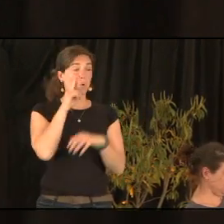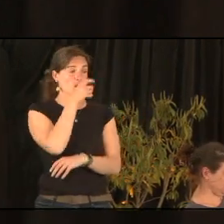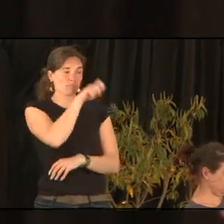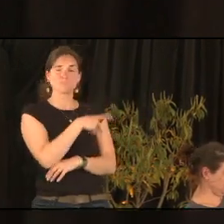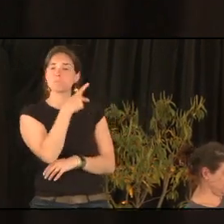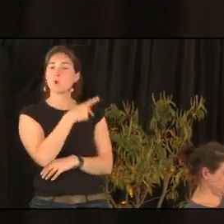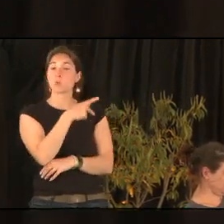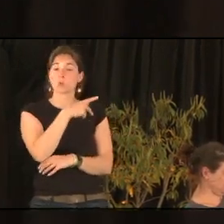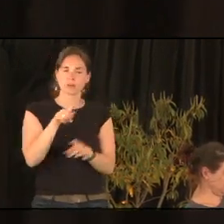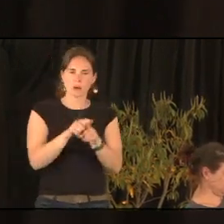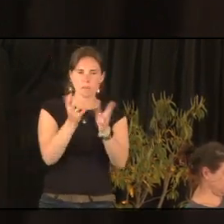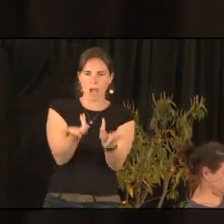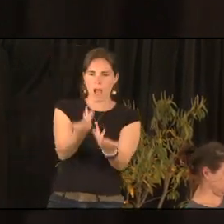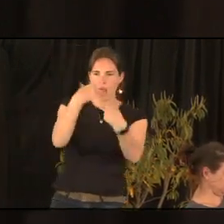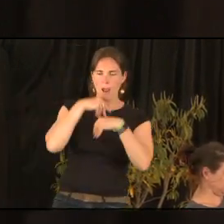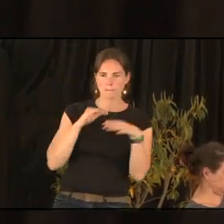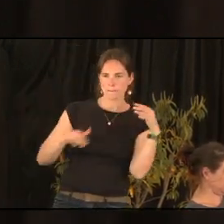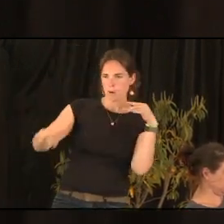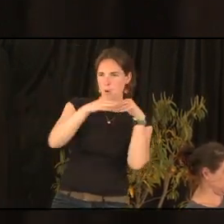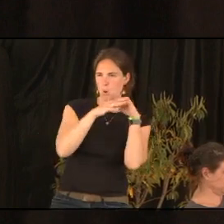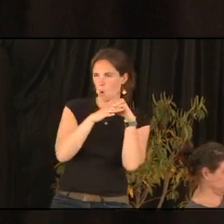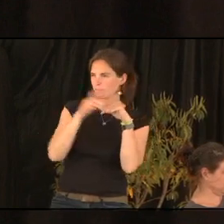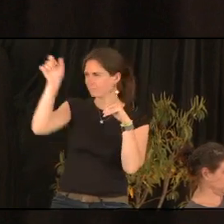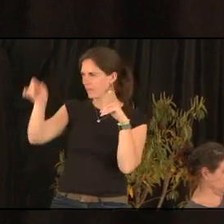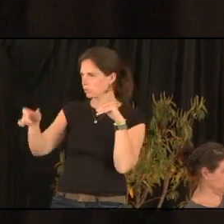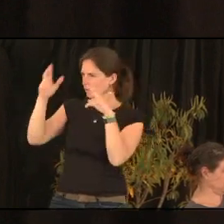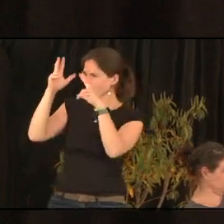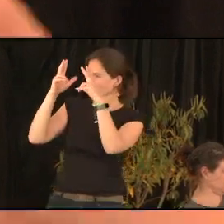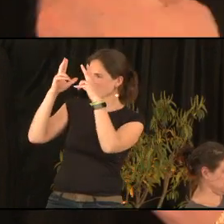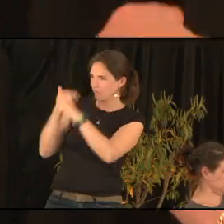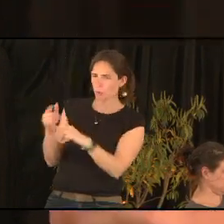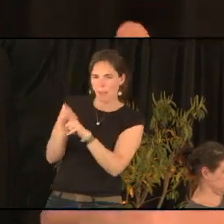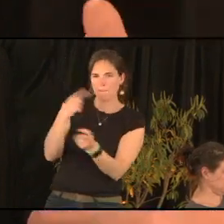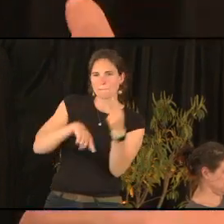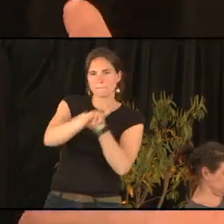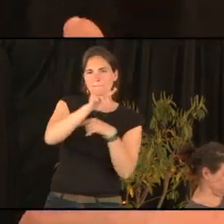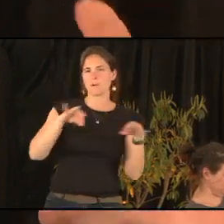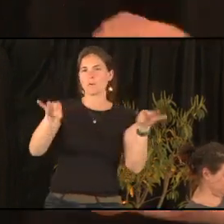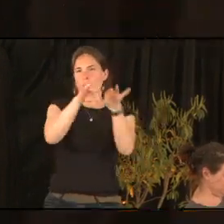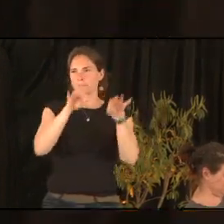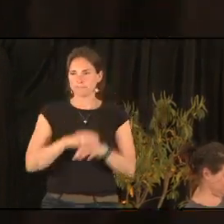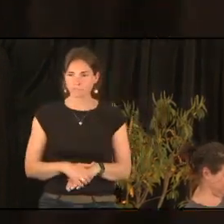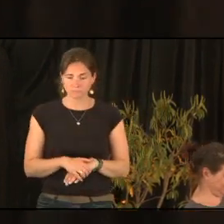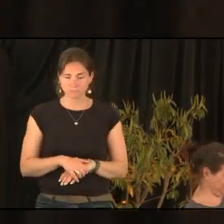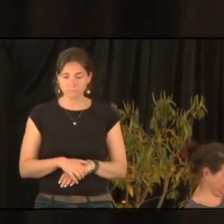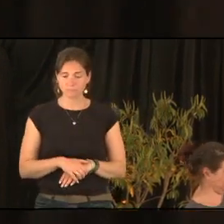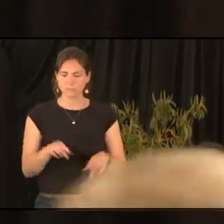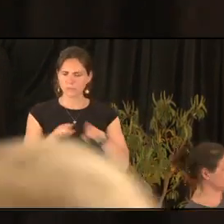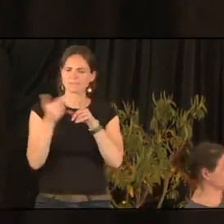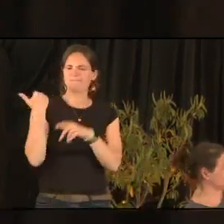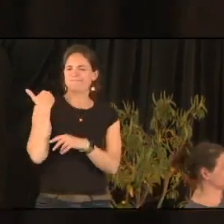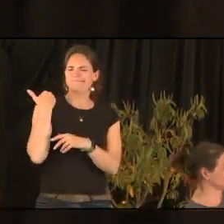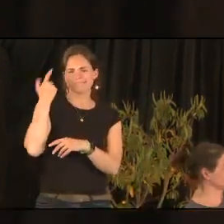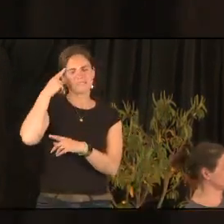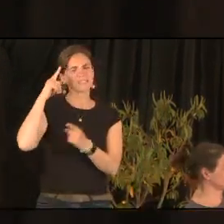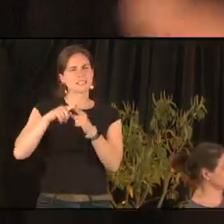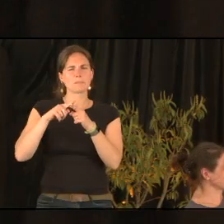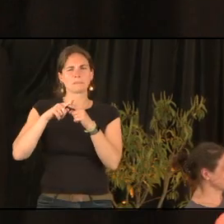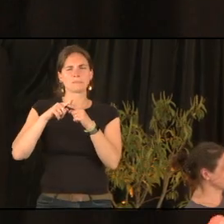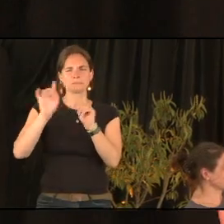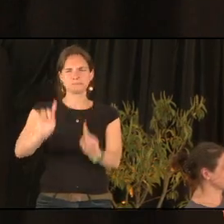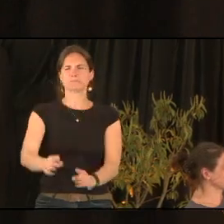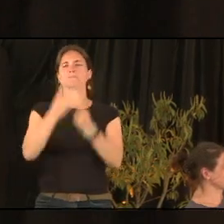ses yeux comme deux brochettes de glaçons. Et plus tard, il dit que chacun est enfermé dans son petit